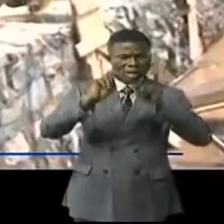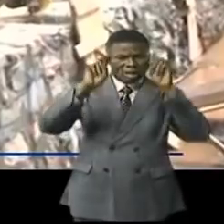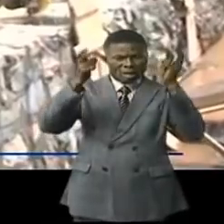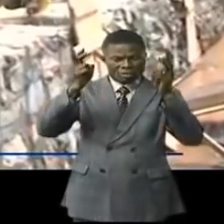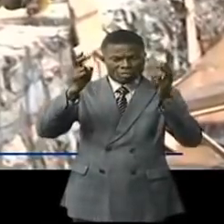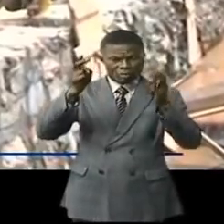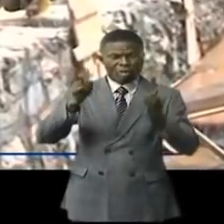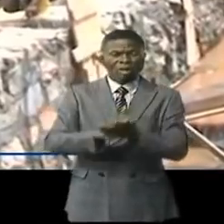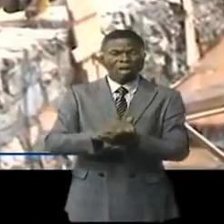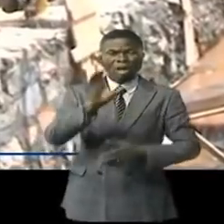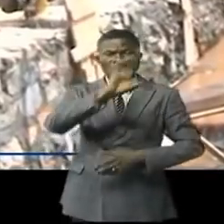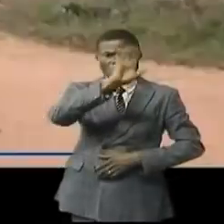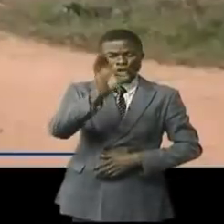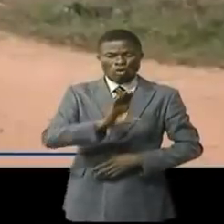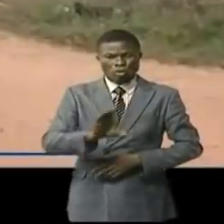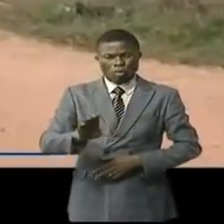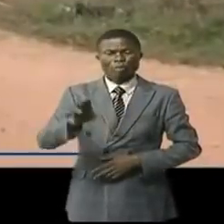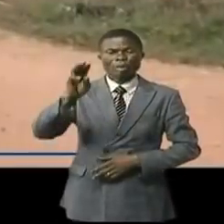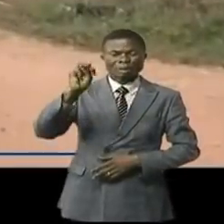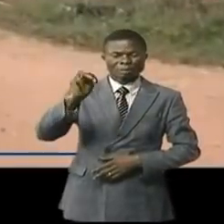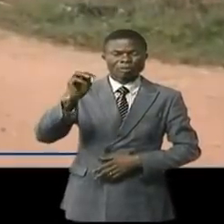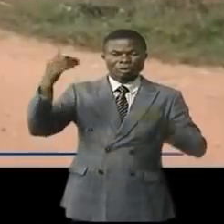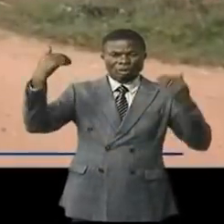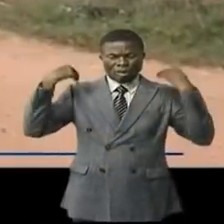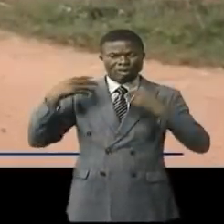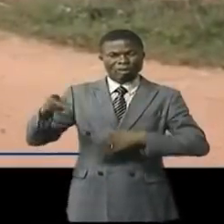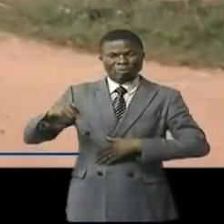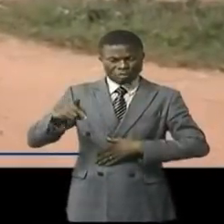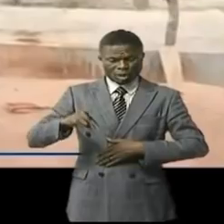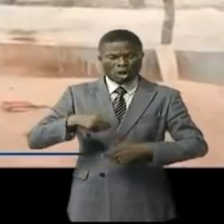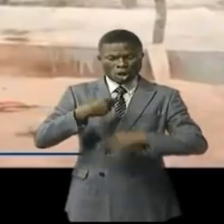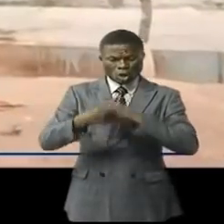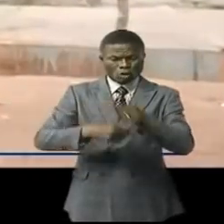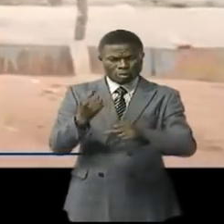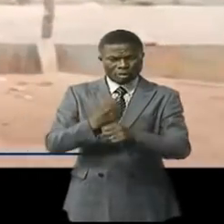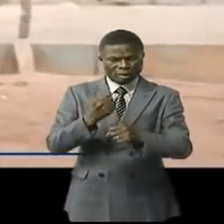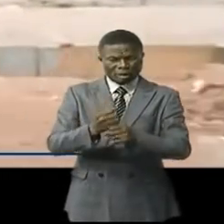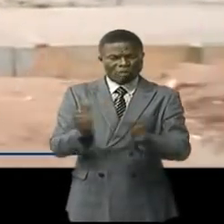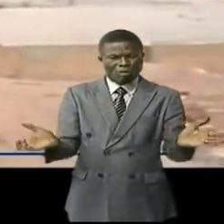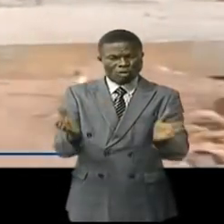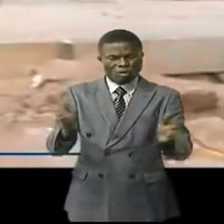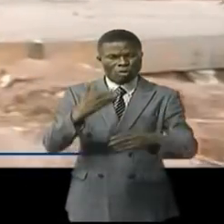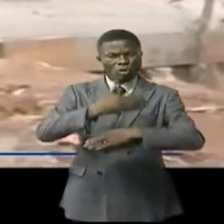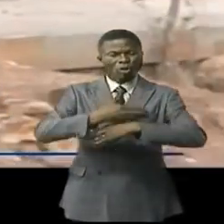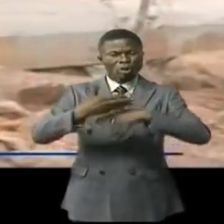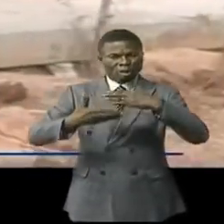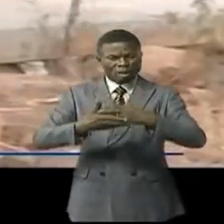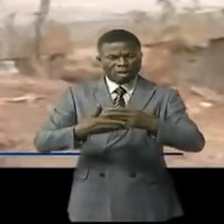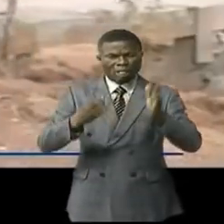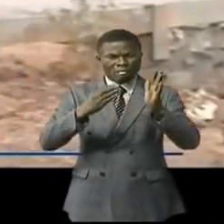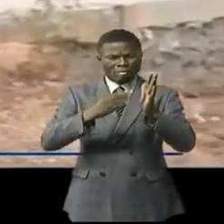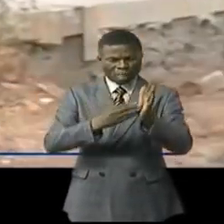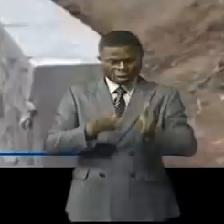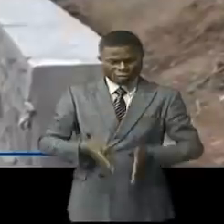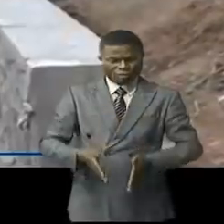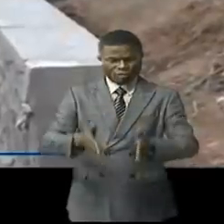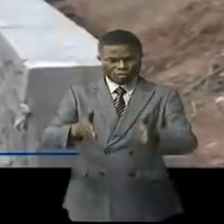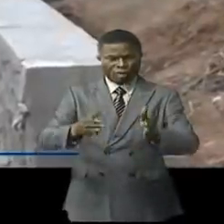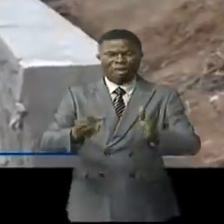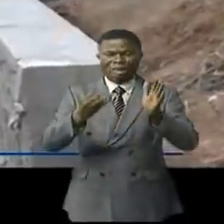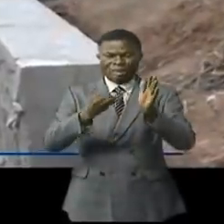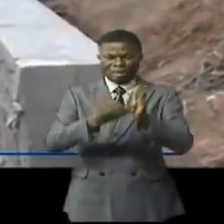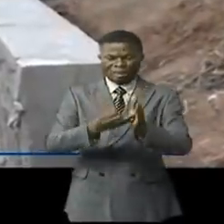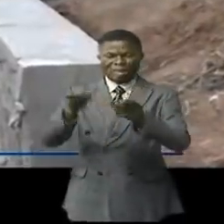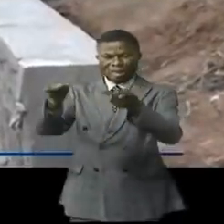commune de Mindambo, l'autorité provinciale a donné un coup d'accélérateur à ses programmes de construction de neuf dalots sur les 7